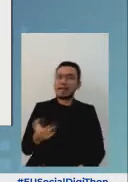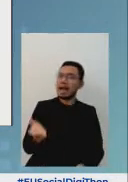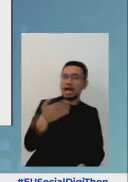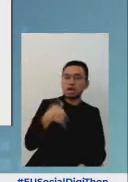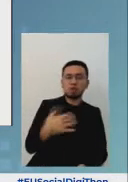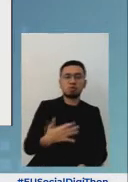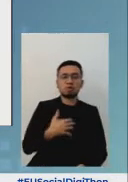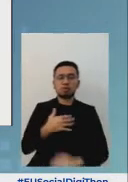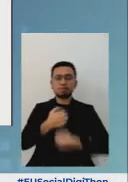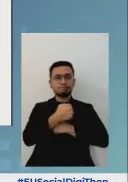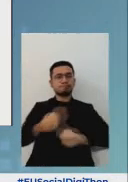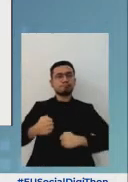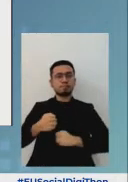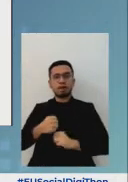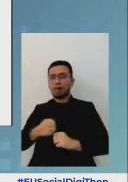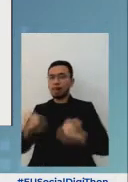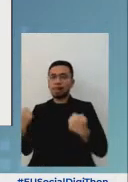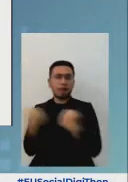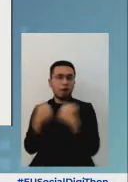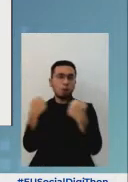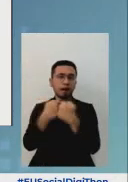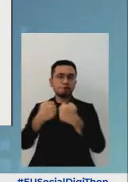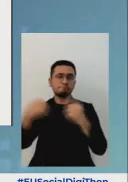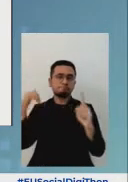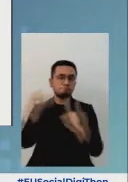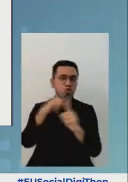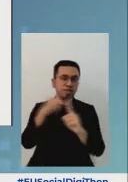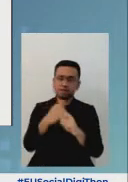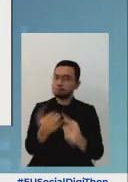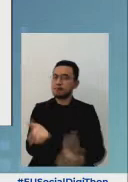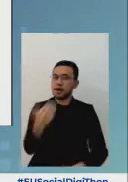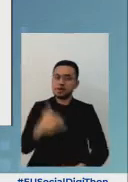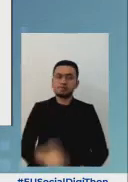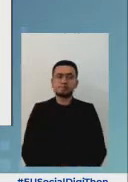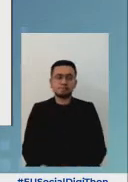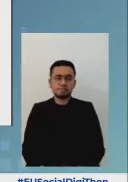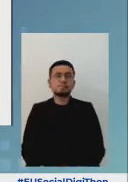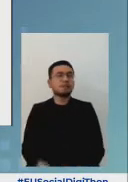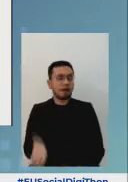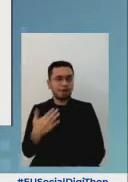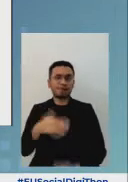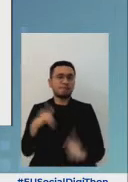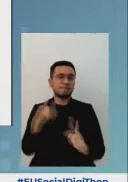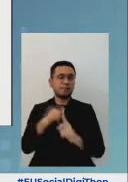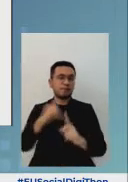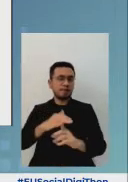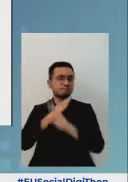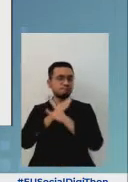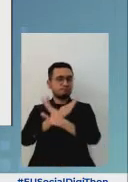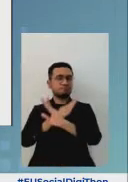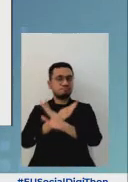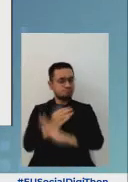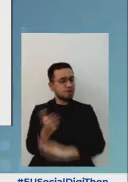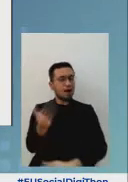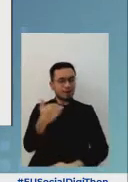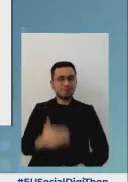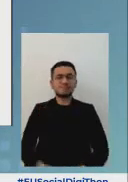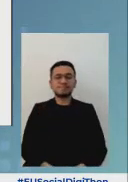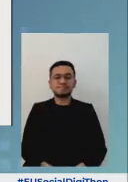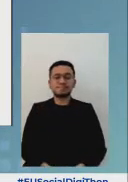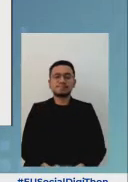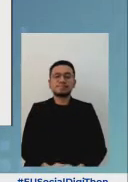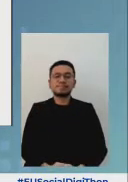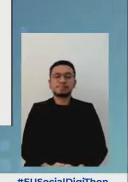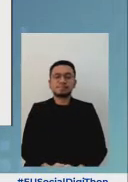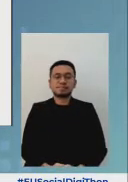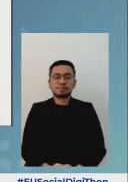bullying together. Ya, kita bersama-sama memerangi bullying itu. Nah tadi ibu pembicara